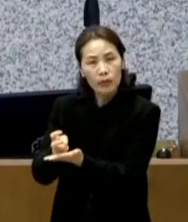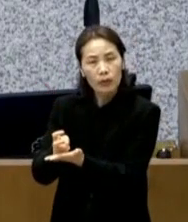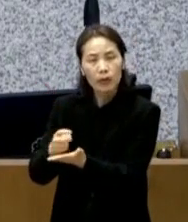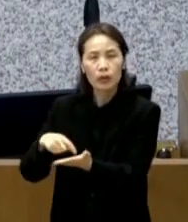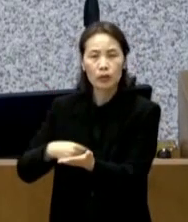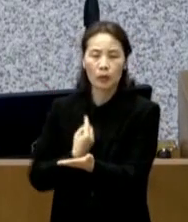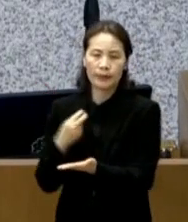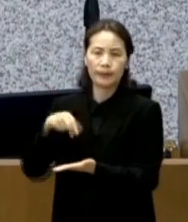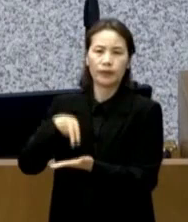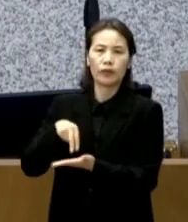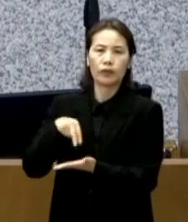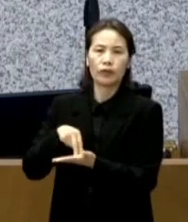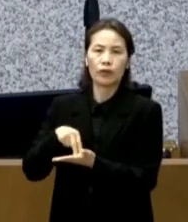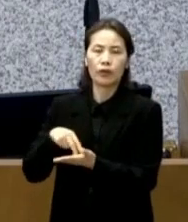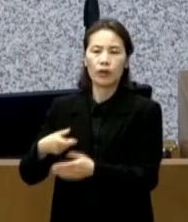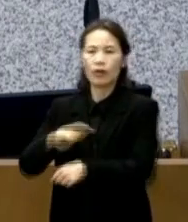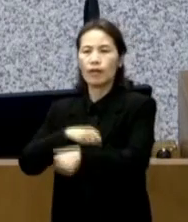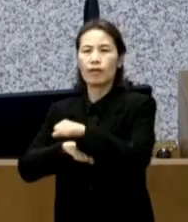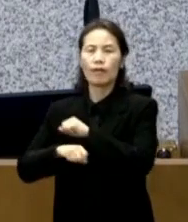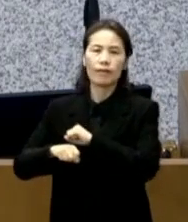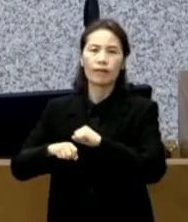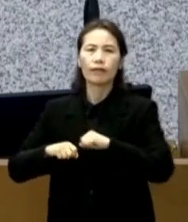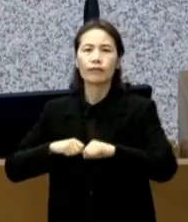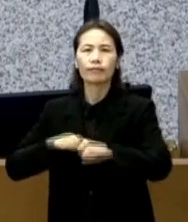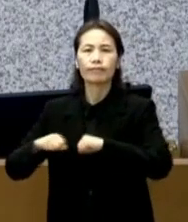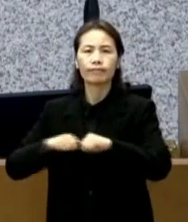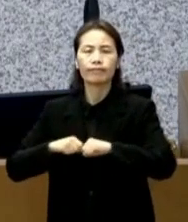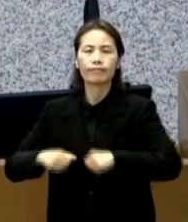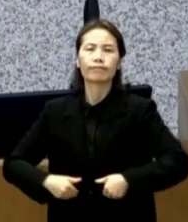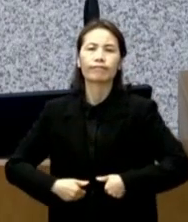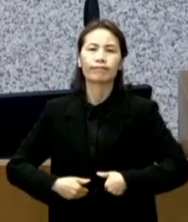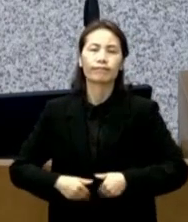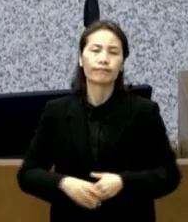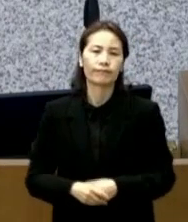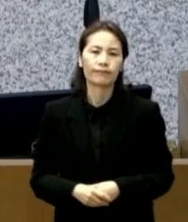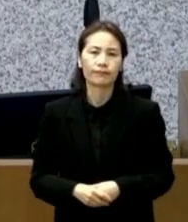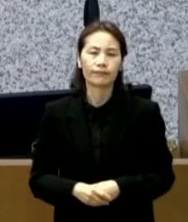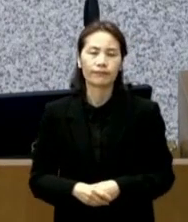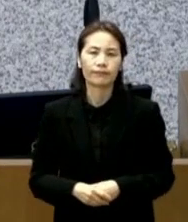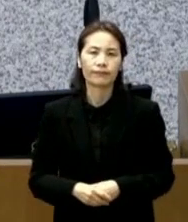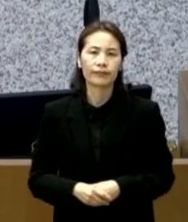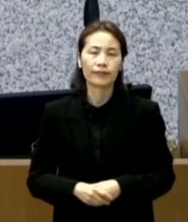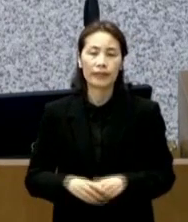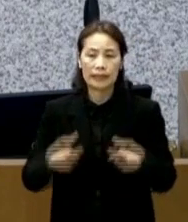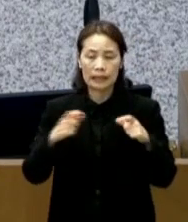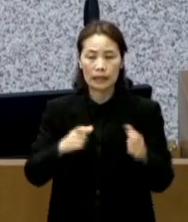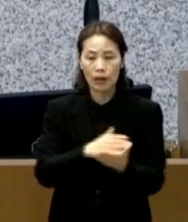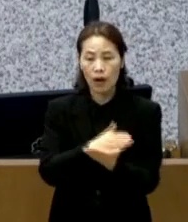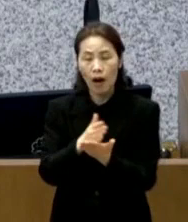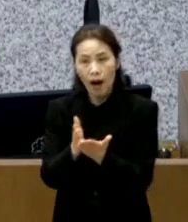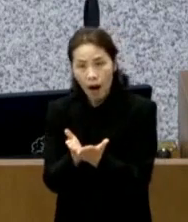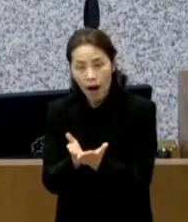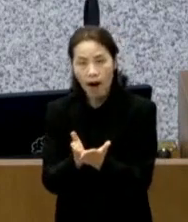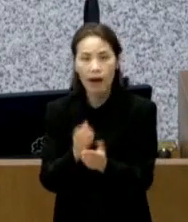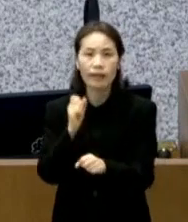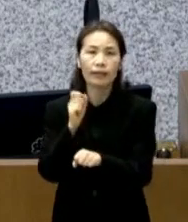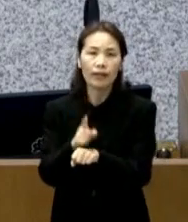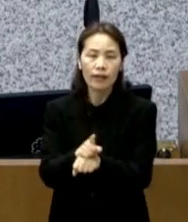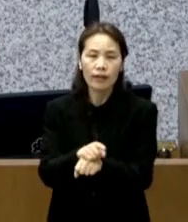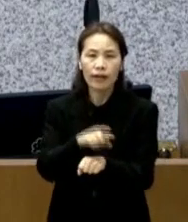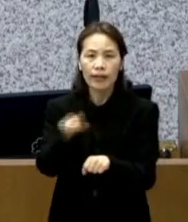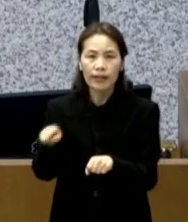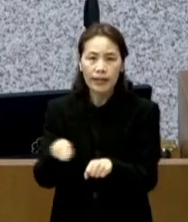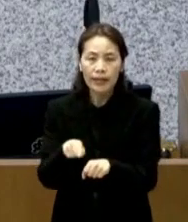갖고 독자적 역량을 발휘할 수 있어야 합니다. 지역의 다양성이 경쟁력이 되고 국가 발전의 동력이